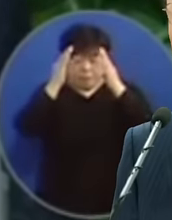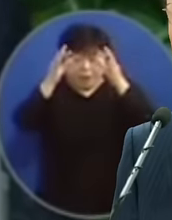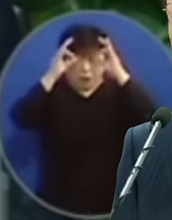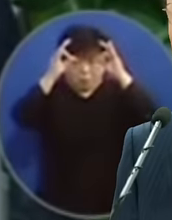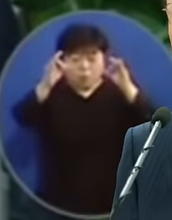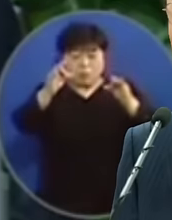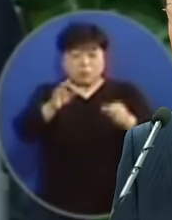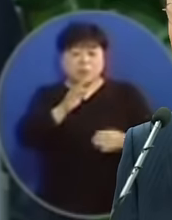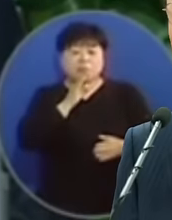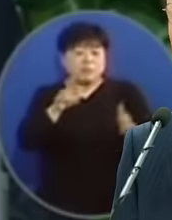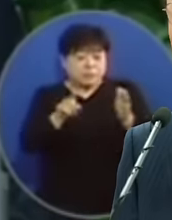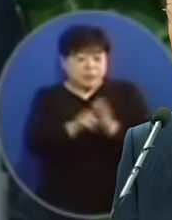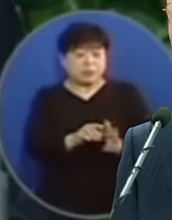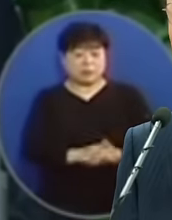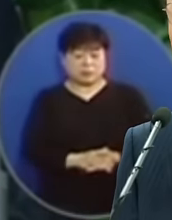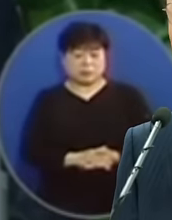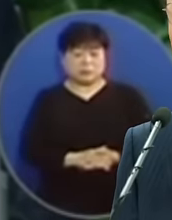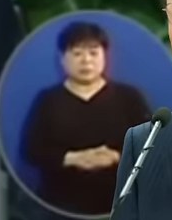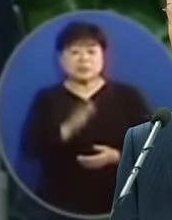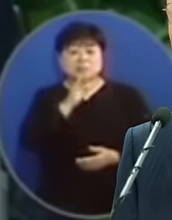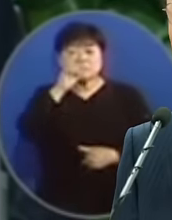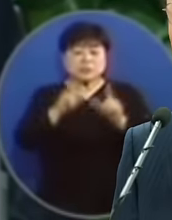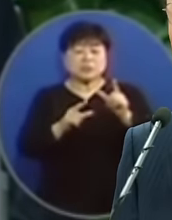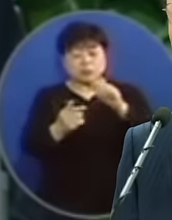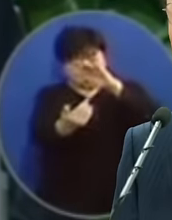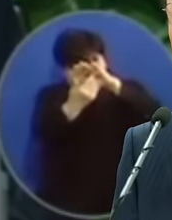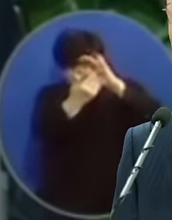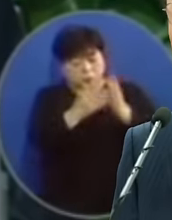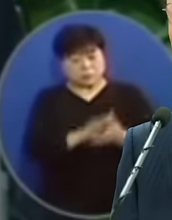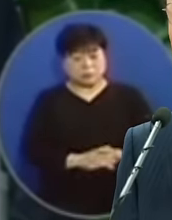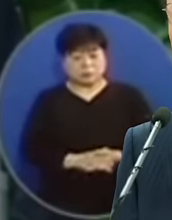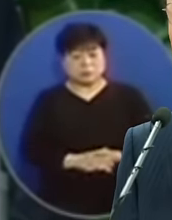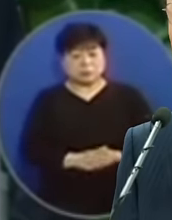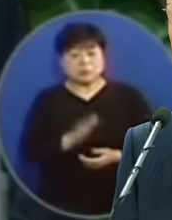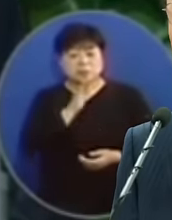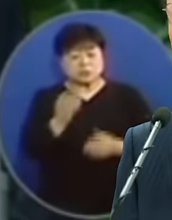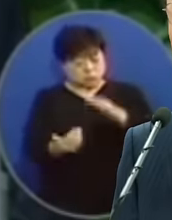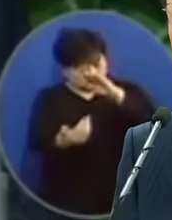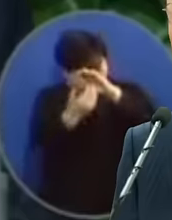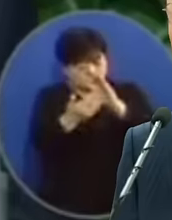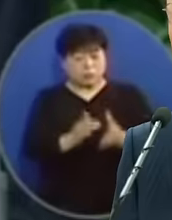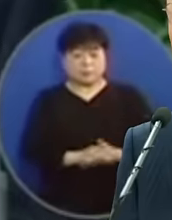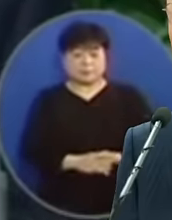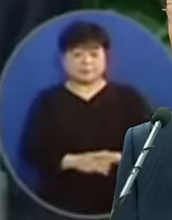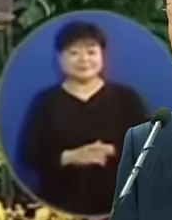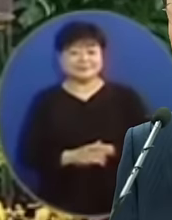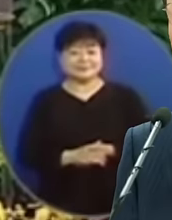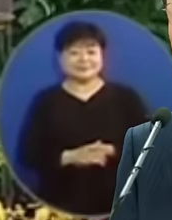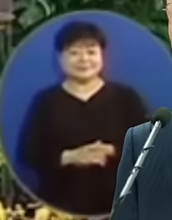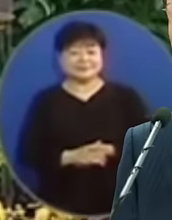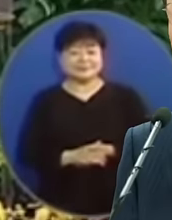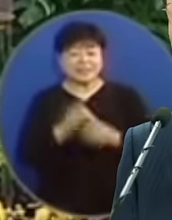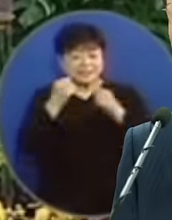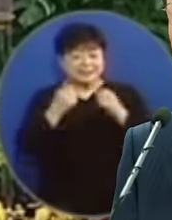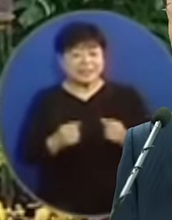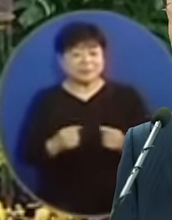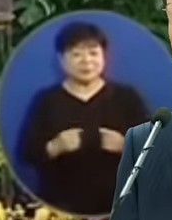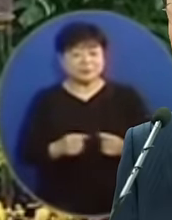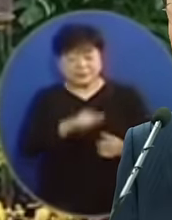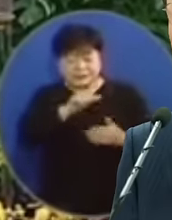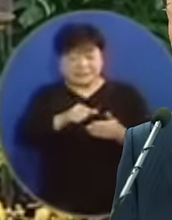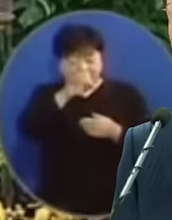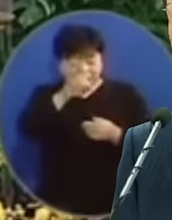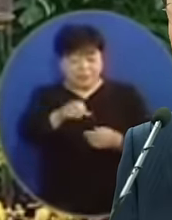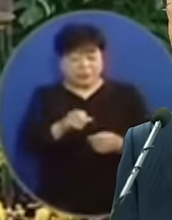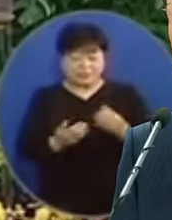것을 믿는 것입니다. 그러면 실상이 이루어져요. 실제로 이루어진다는 것입니다. 삶이란 우리 인생 앞에